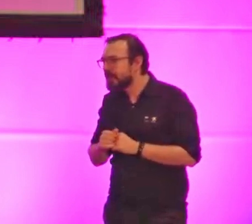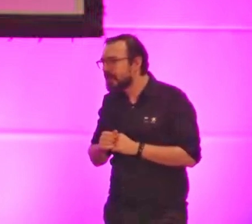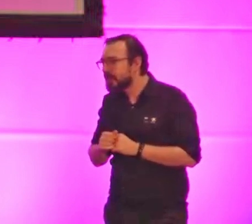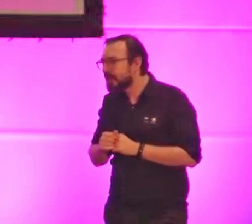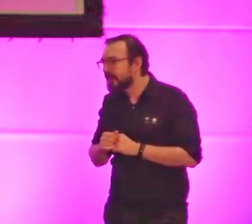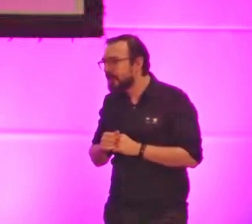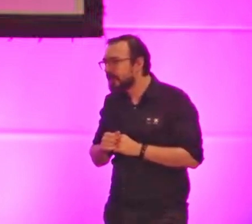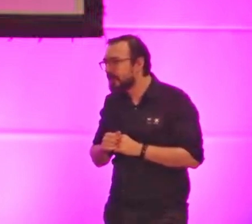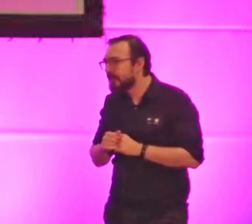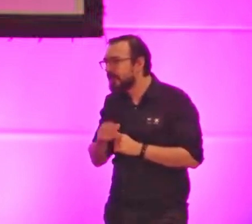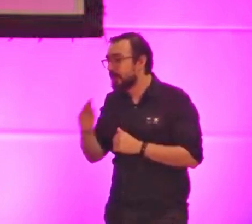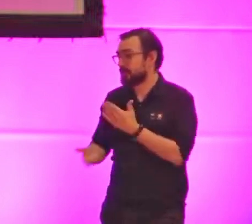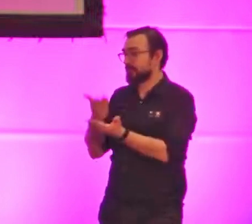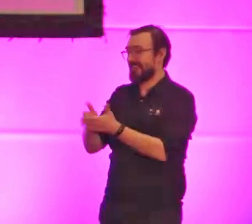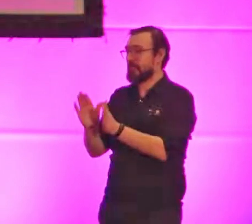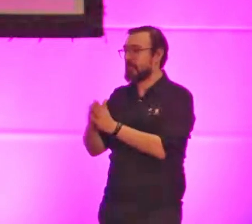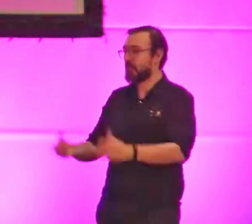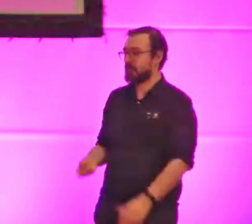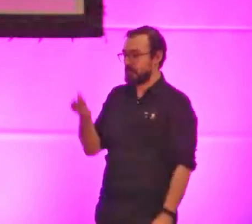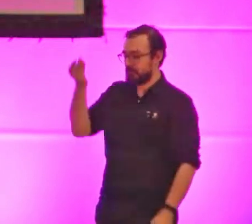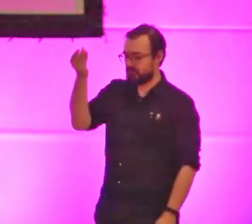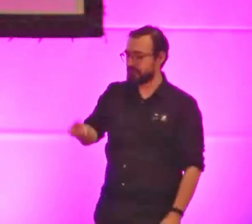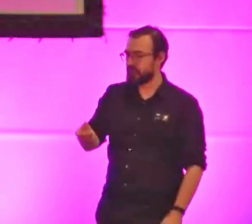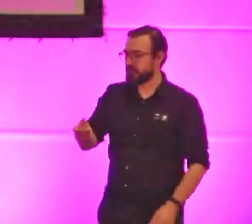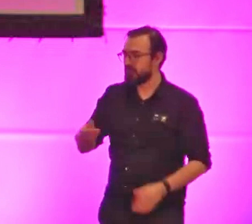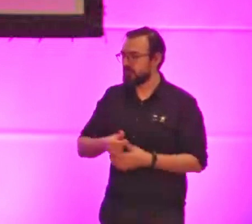Och slängde fram en bok.